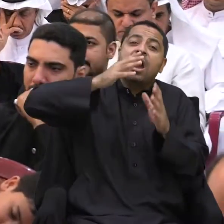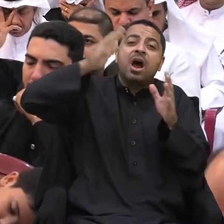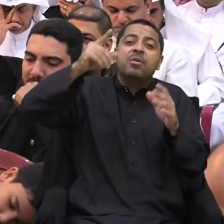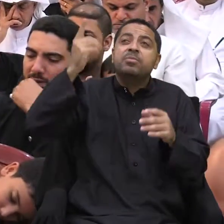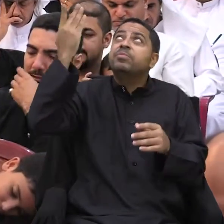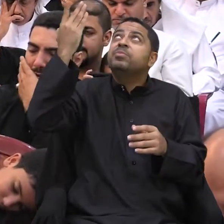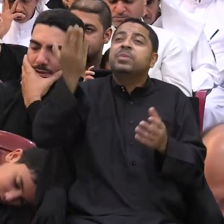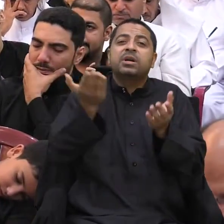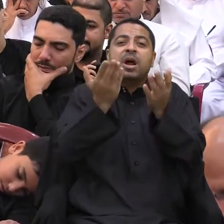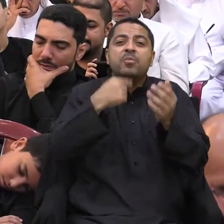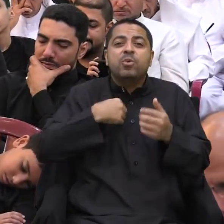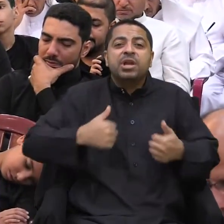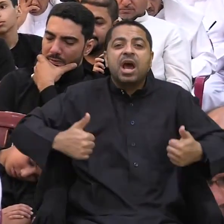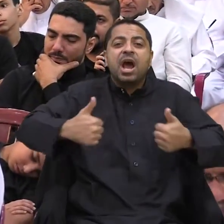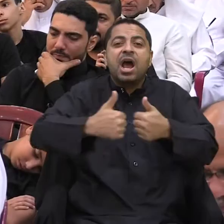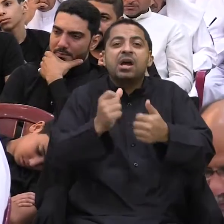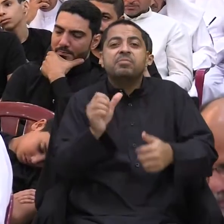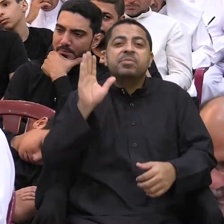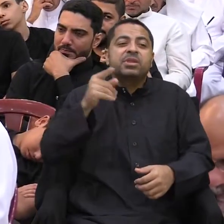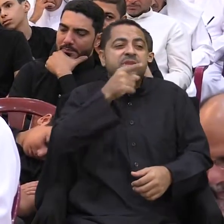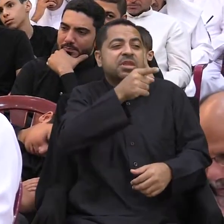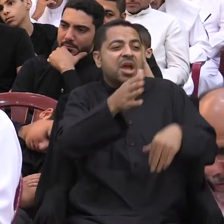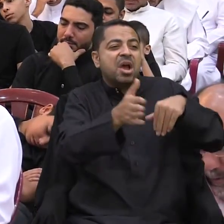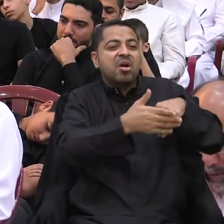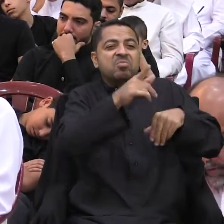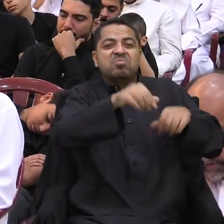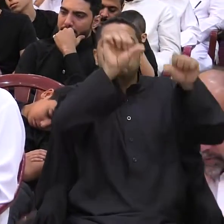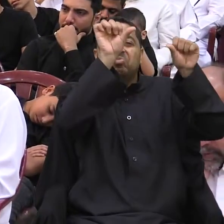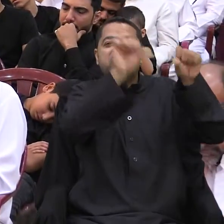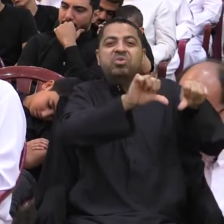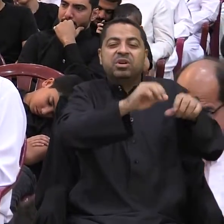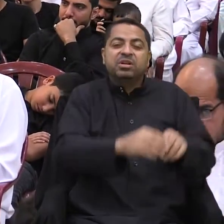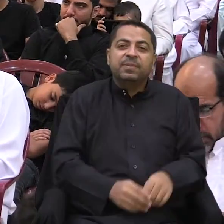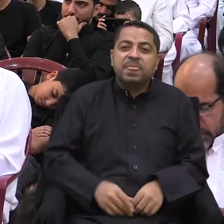وبئس العبيد أنتم. أقررتم بالطاعة